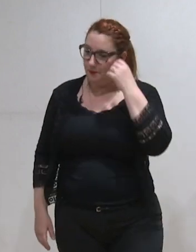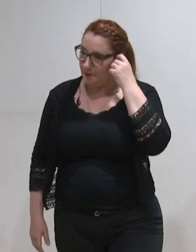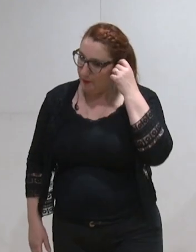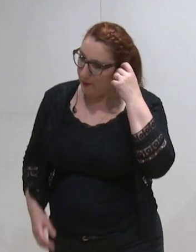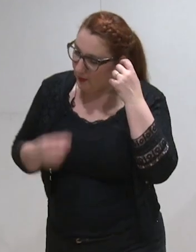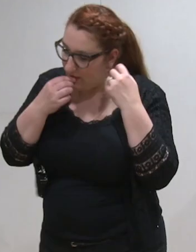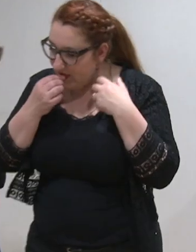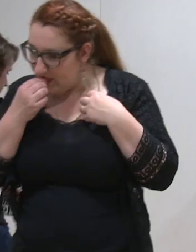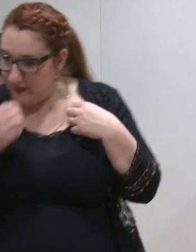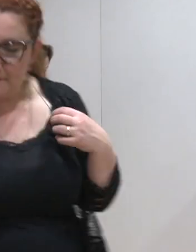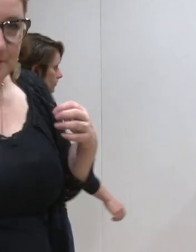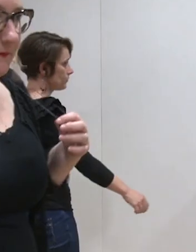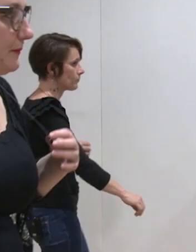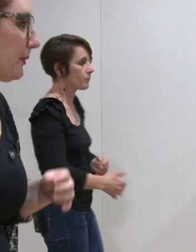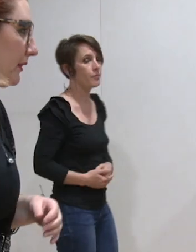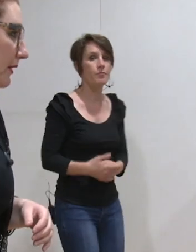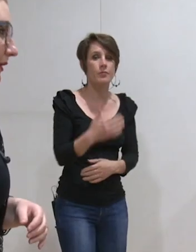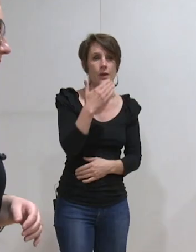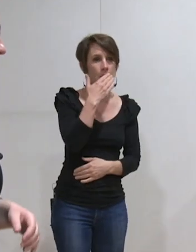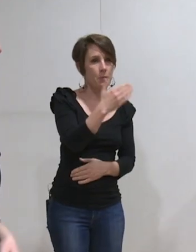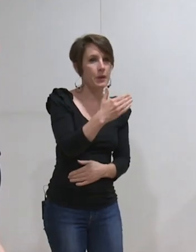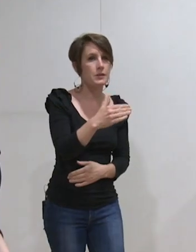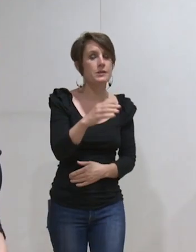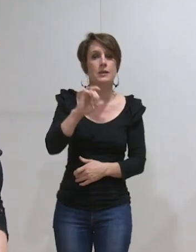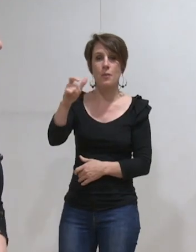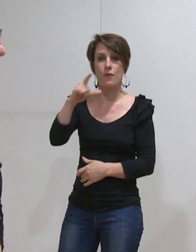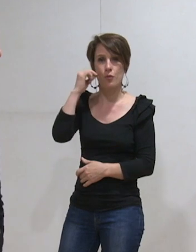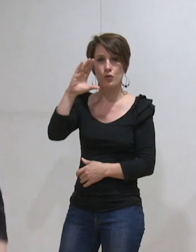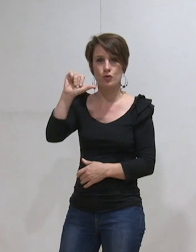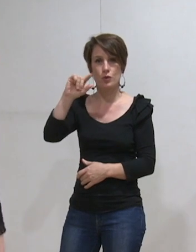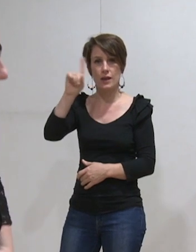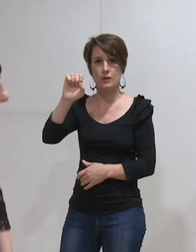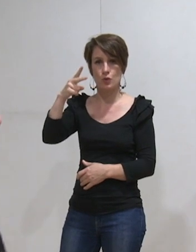merci j'ai demande de parole de monsieur casenev puis monsieur chamussi